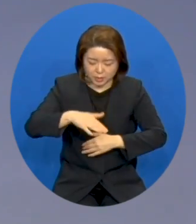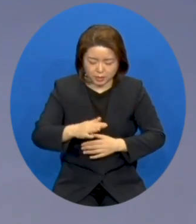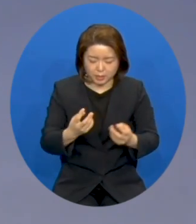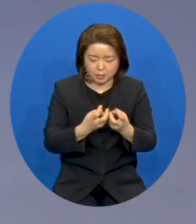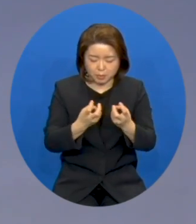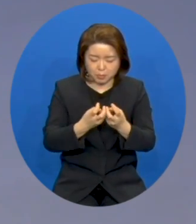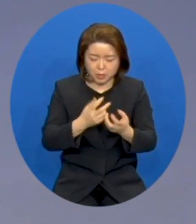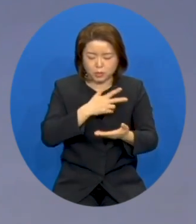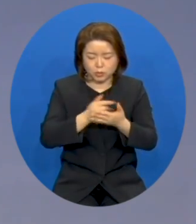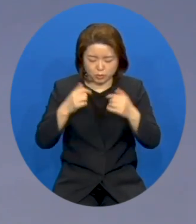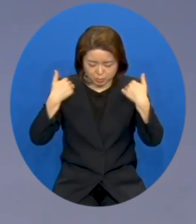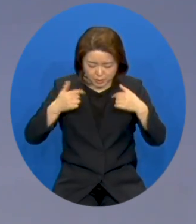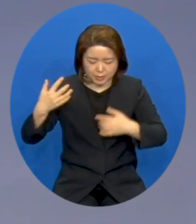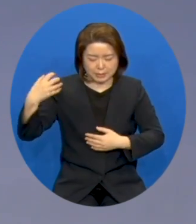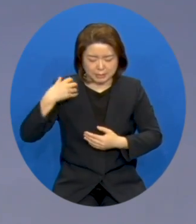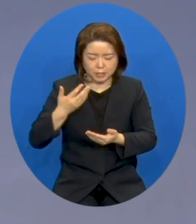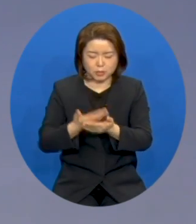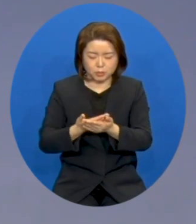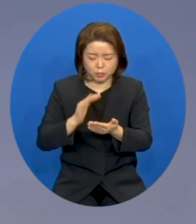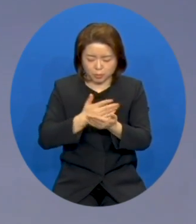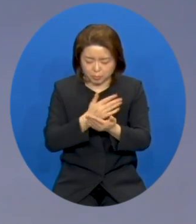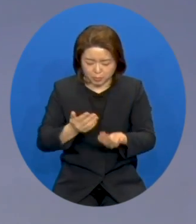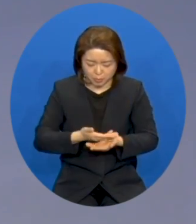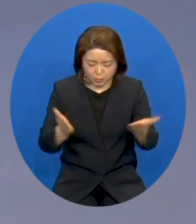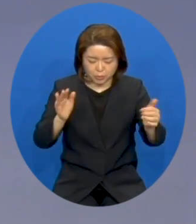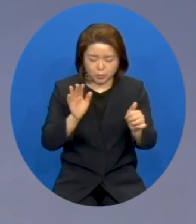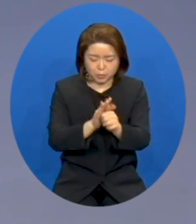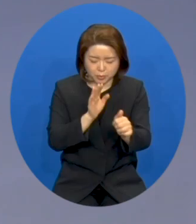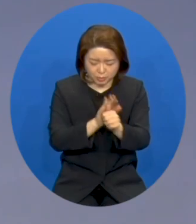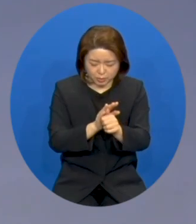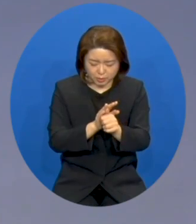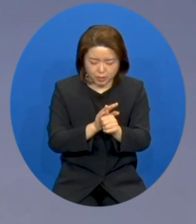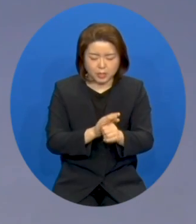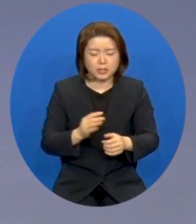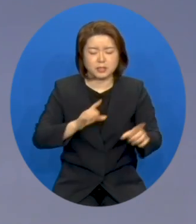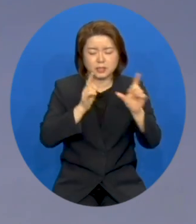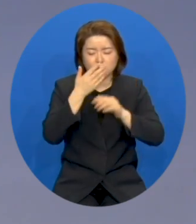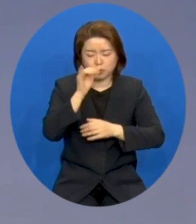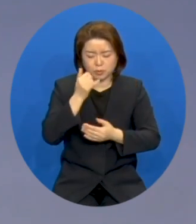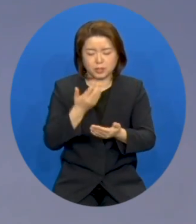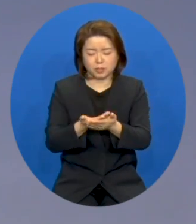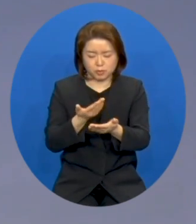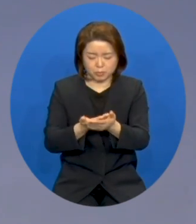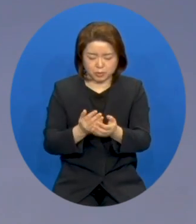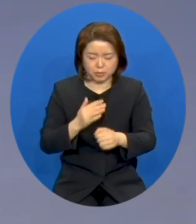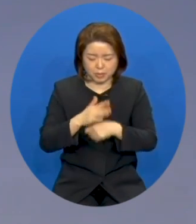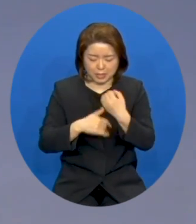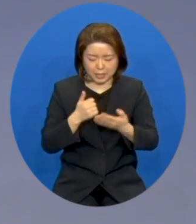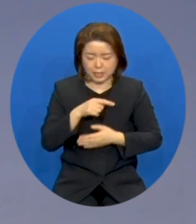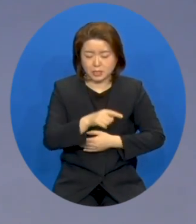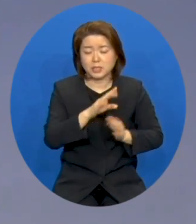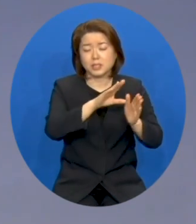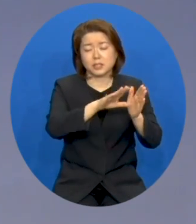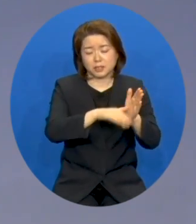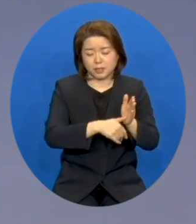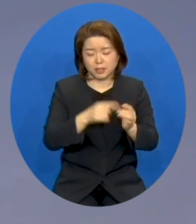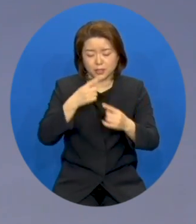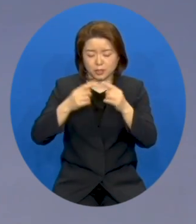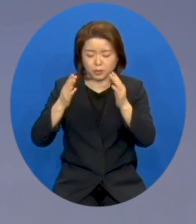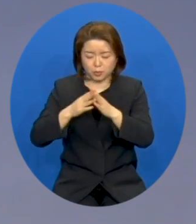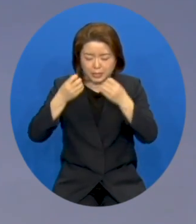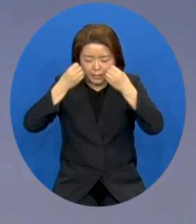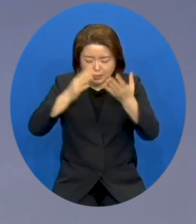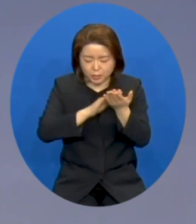주님이 책임져 주시고 베풀고 돕고 나누며 살게 하옵소서. 하나님, 이때에 교회가